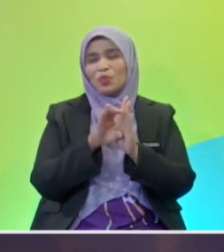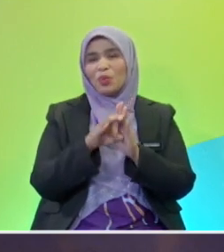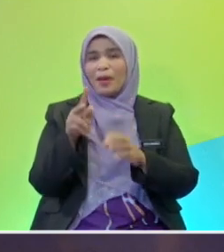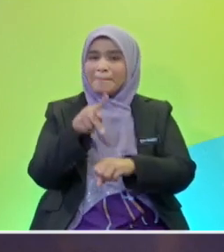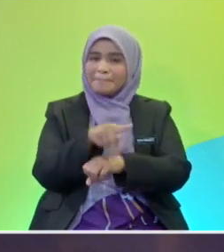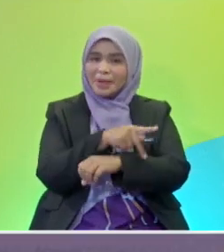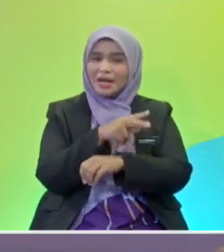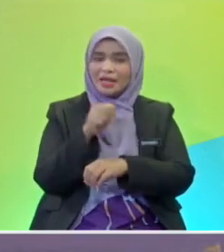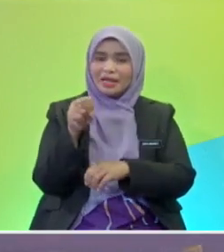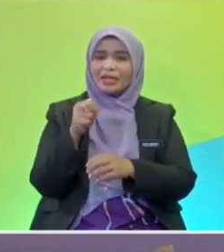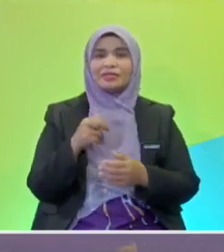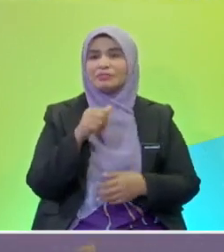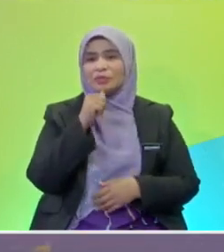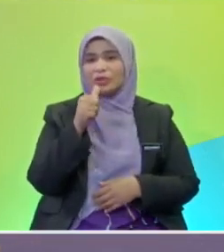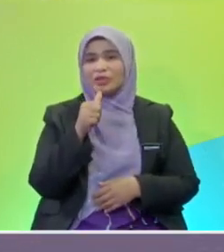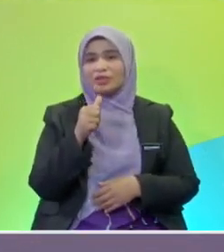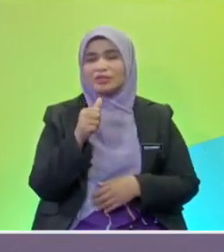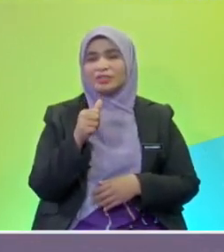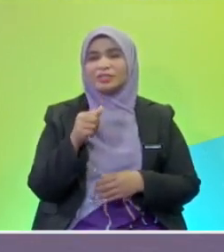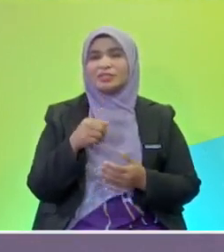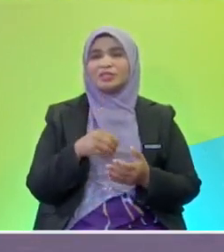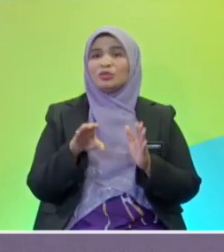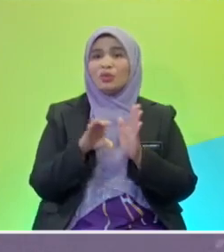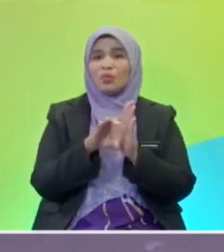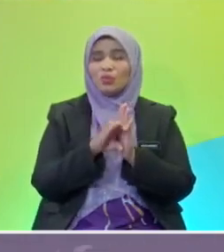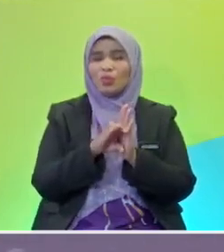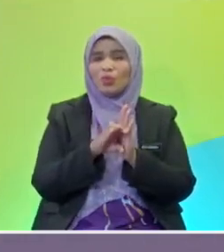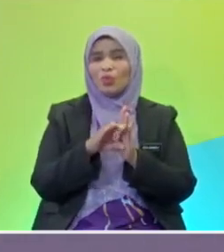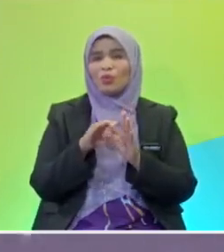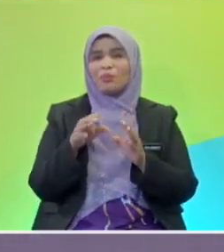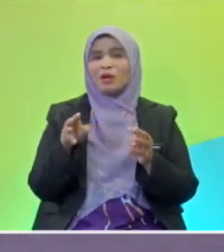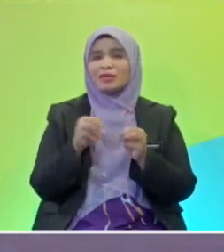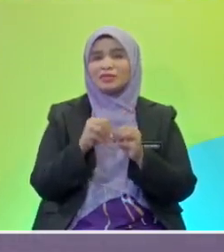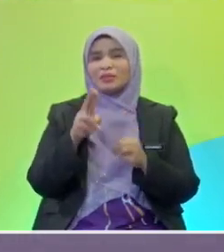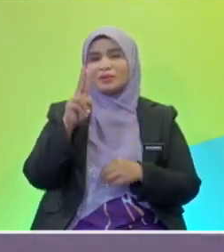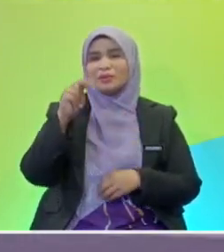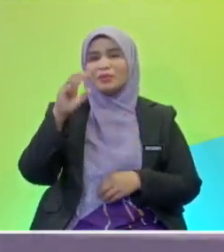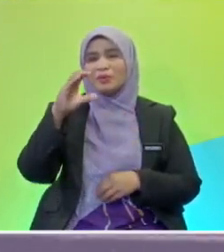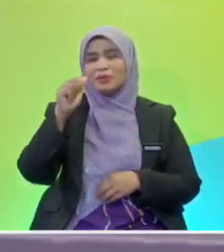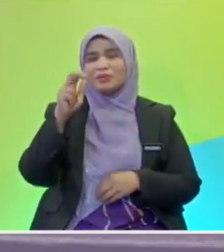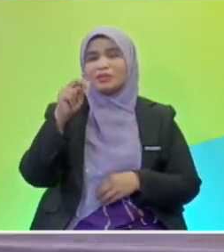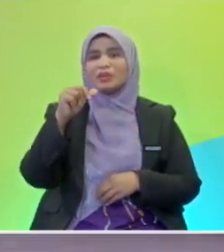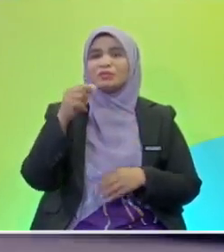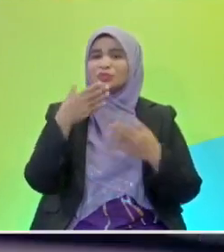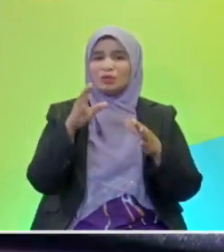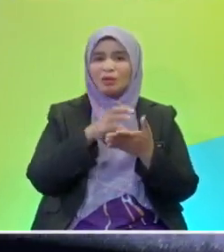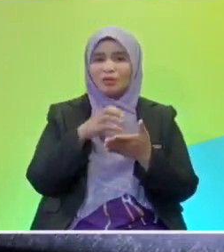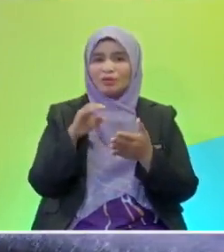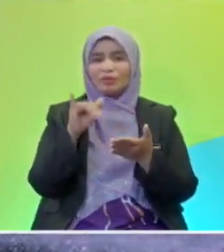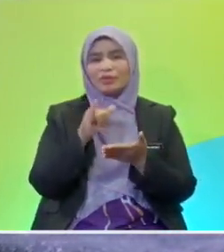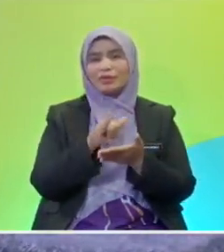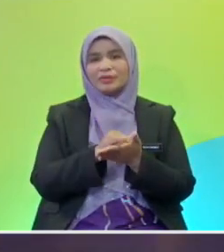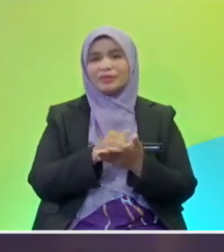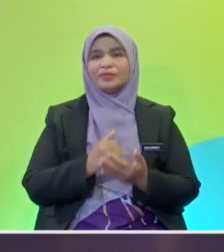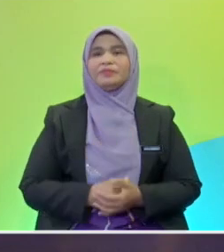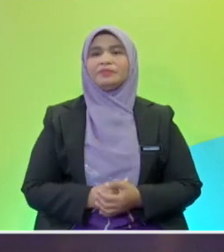kecil-kecil termasuklah dengan Uncang saya yang dah koyak ni kawan-kawan sebenarnya kita boleh perbaiki dengan cara jahitan